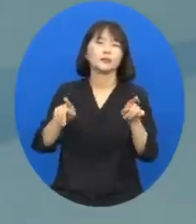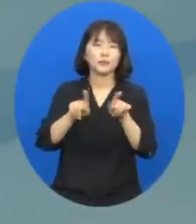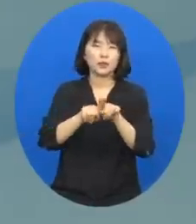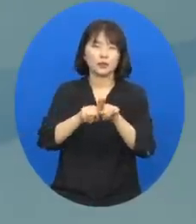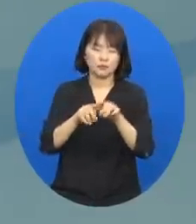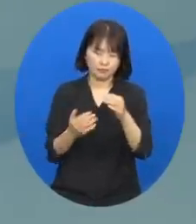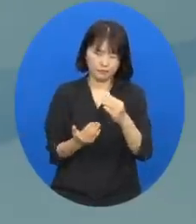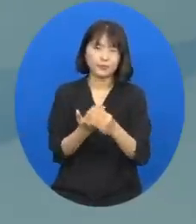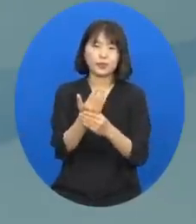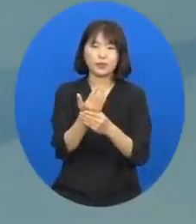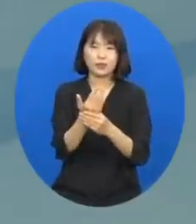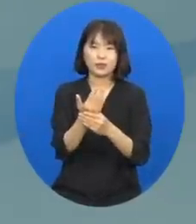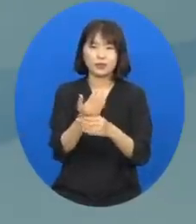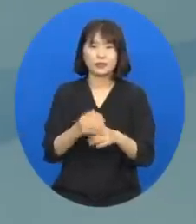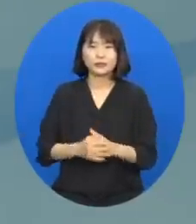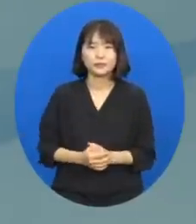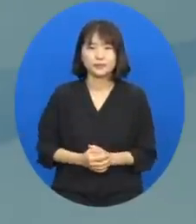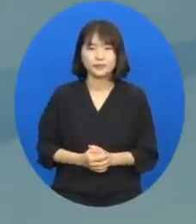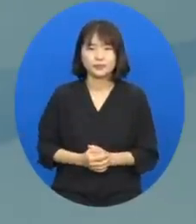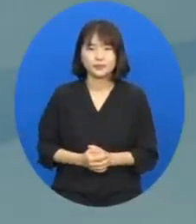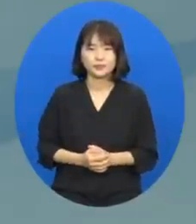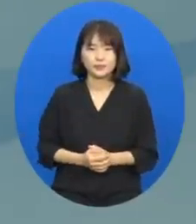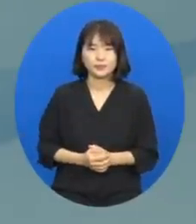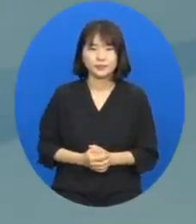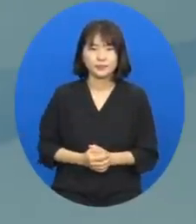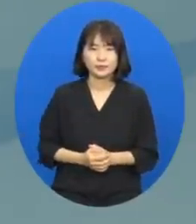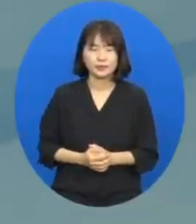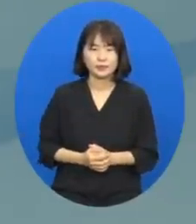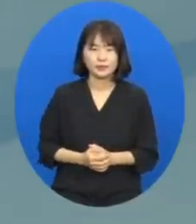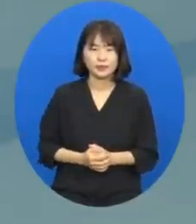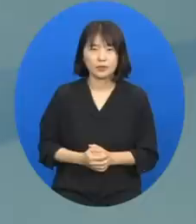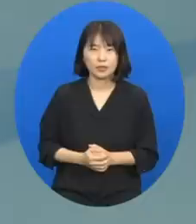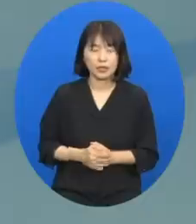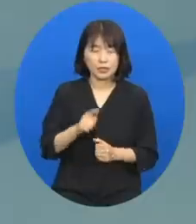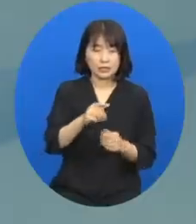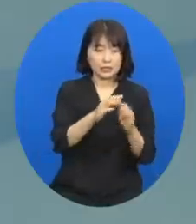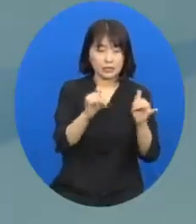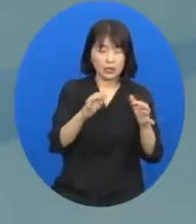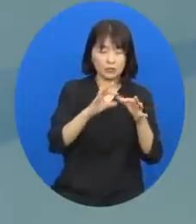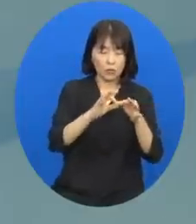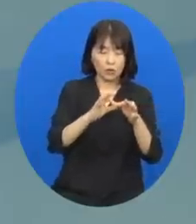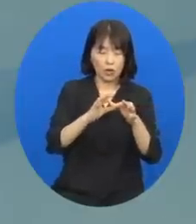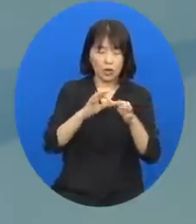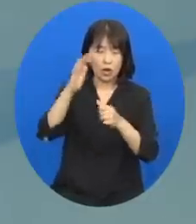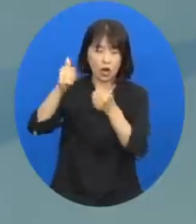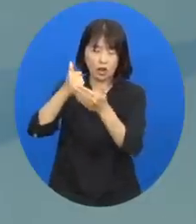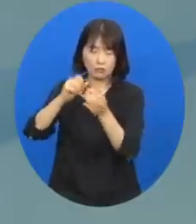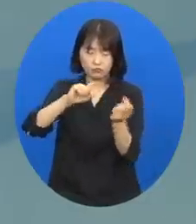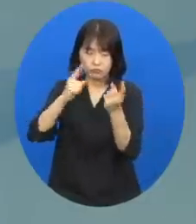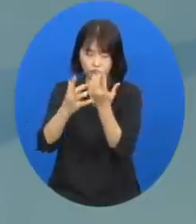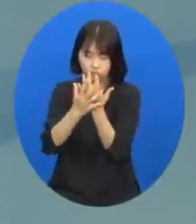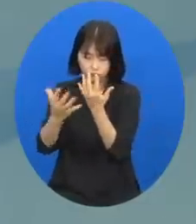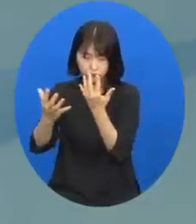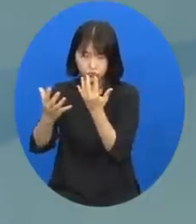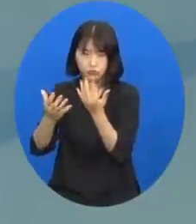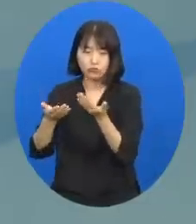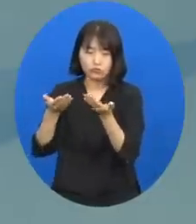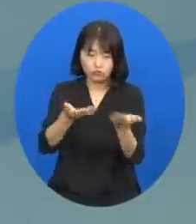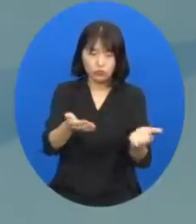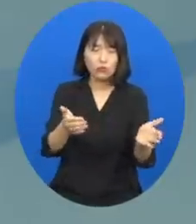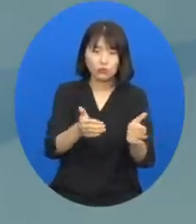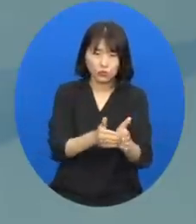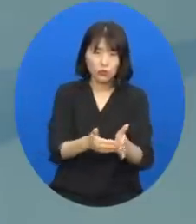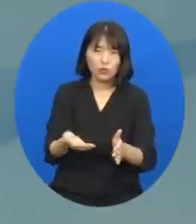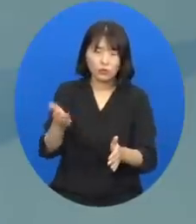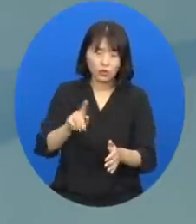거예요 조제 비케드와 그 사람들의 통해 산업계 서북미 역사를 이루어 졌는데 어떤 이들은 자기가 그 중심에